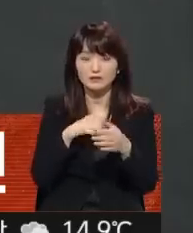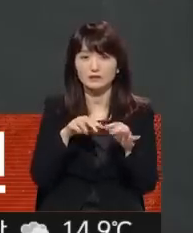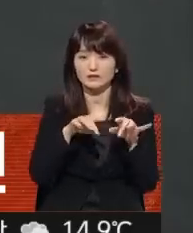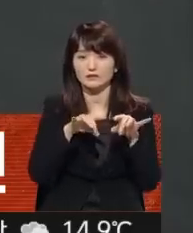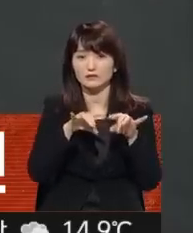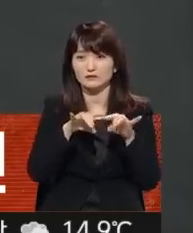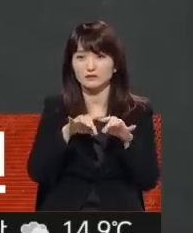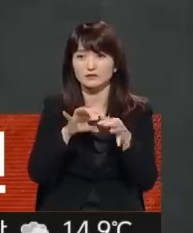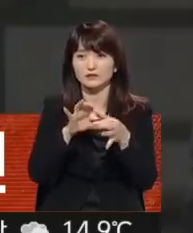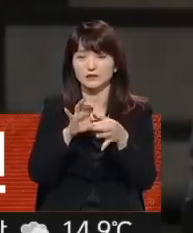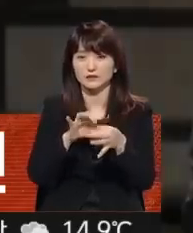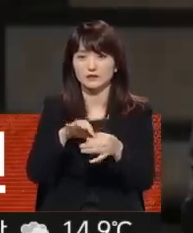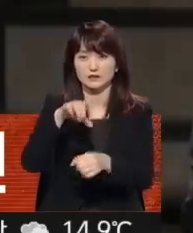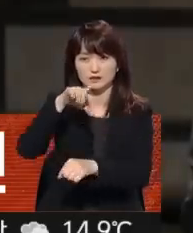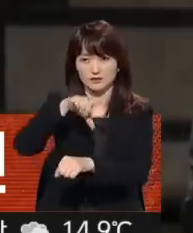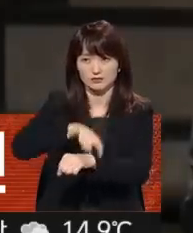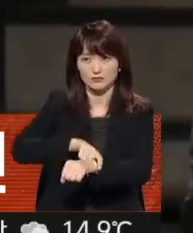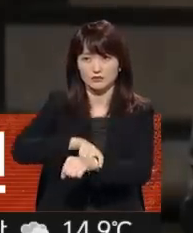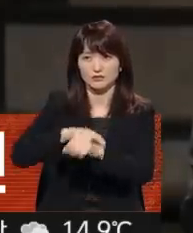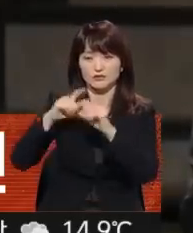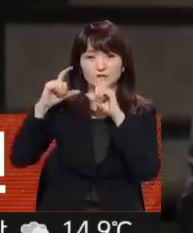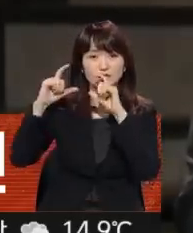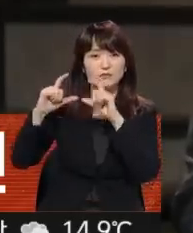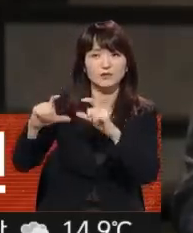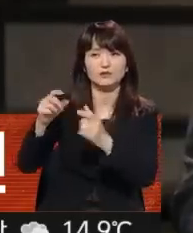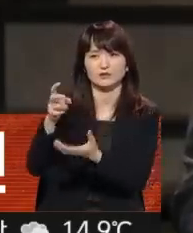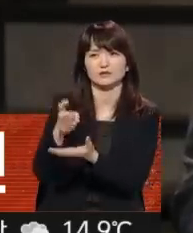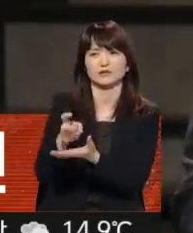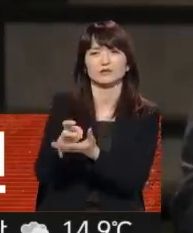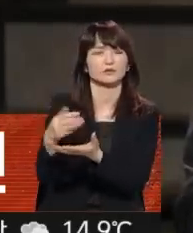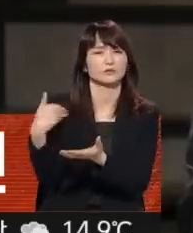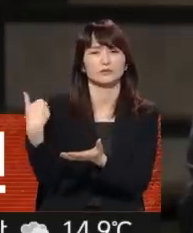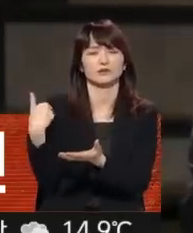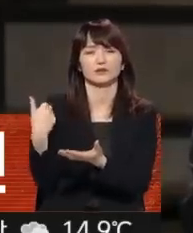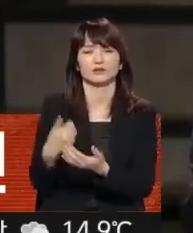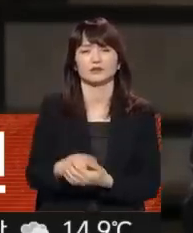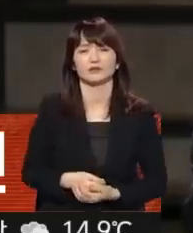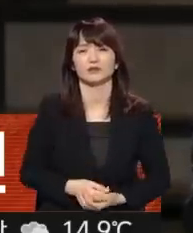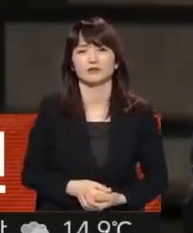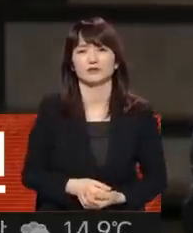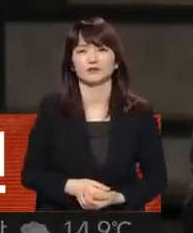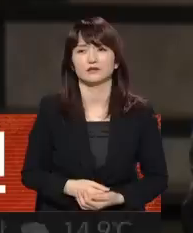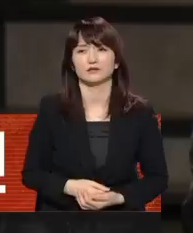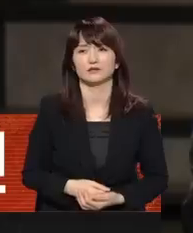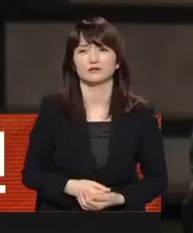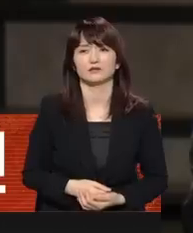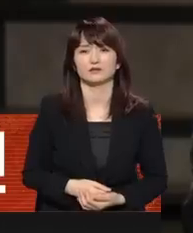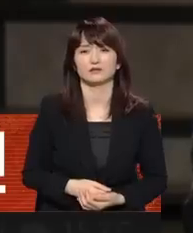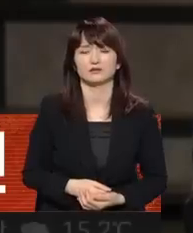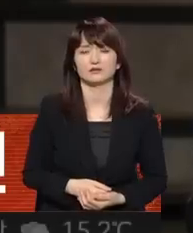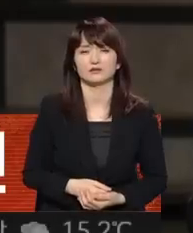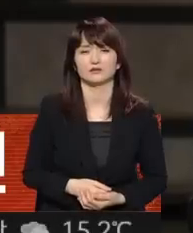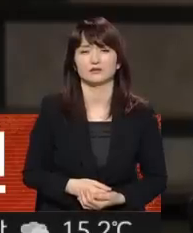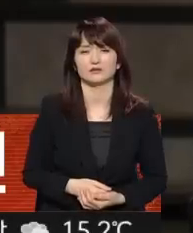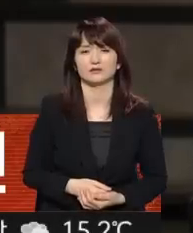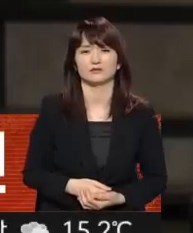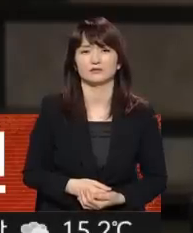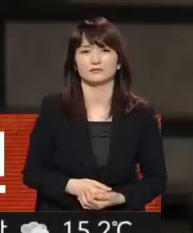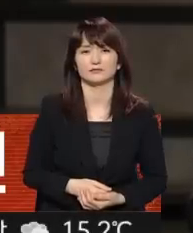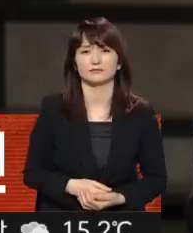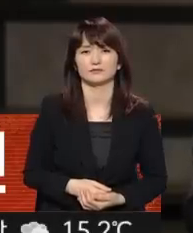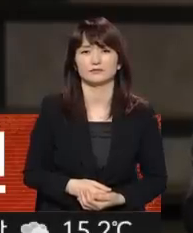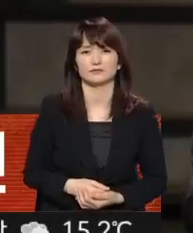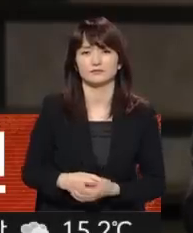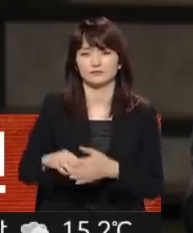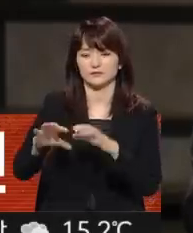장치 부착명령이라는 법적 그 제도를 잘 몰랐을 것 같아요 그래서 이제이 사람이 이런 어떤 상황을 하고 있는데 아니나 다를까